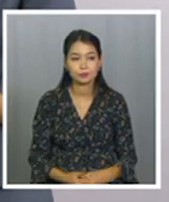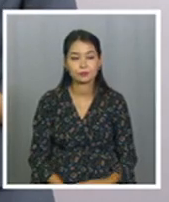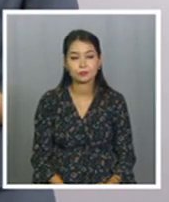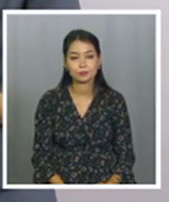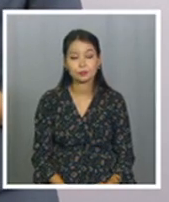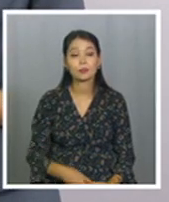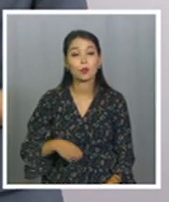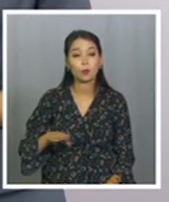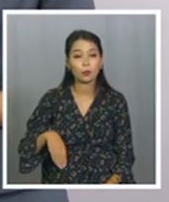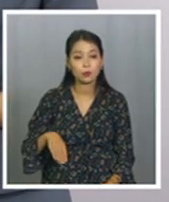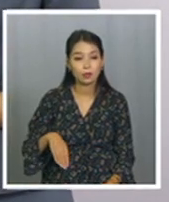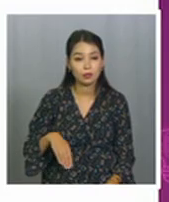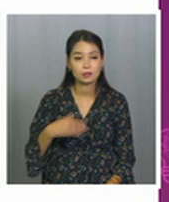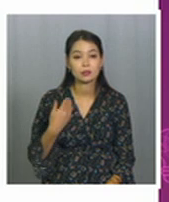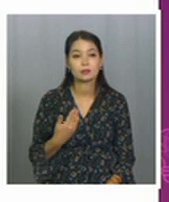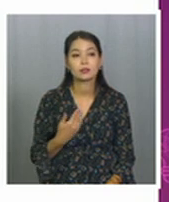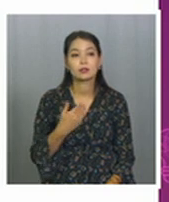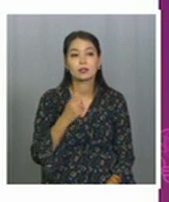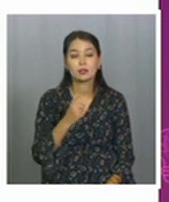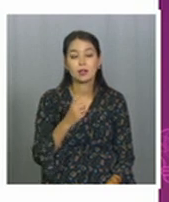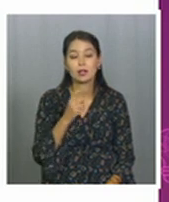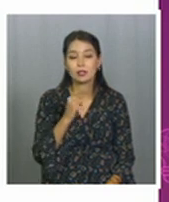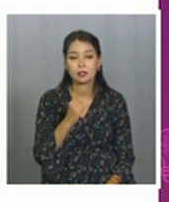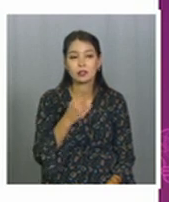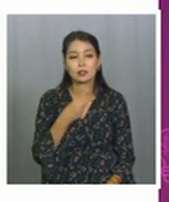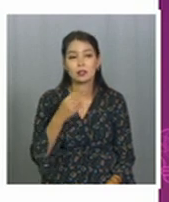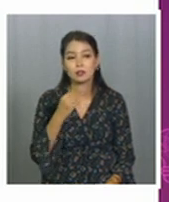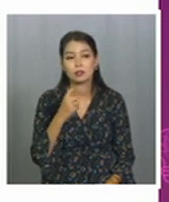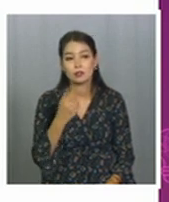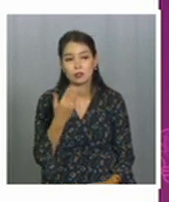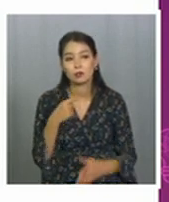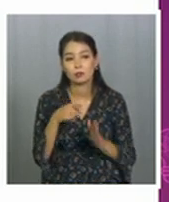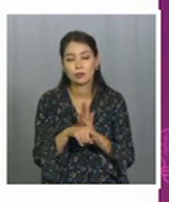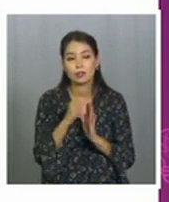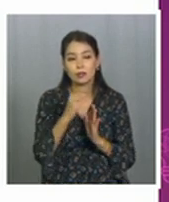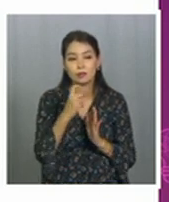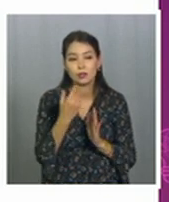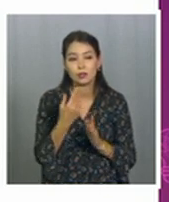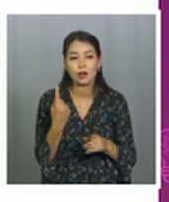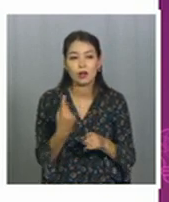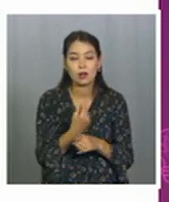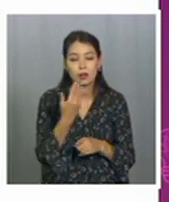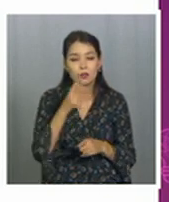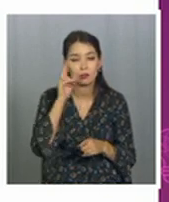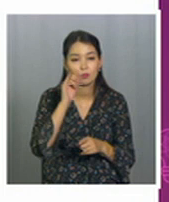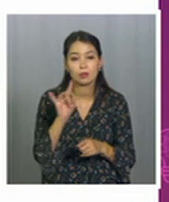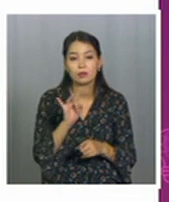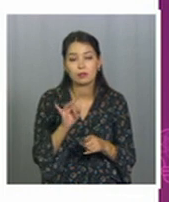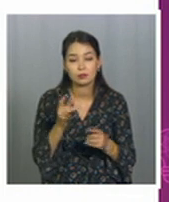Одан кейін Y-тен X-тен F функциясының үлкен FX алғашқы функциясын